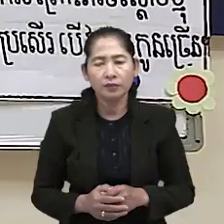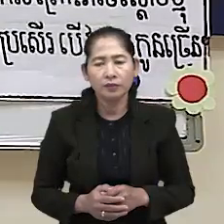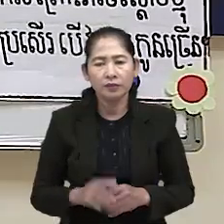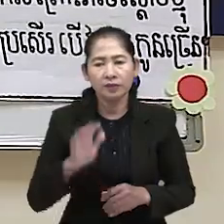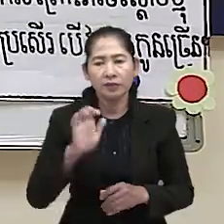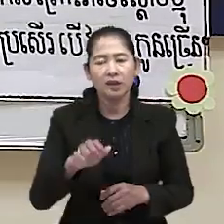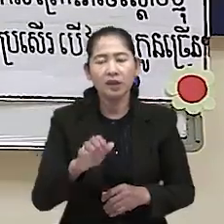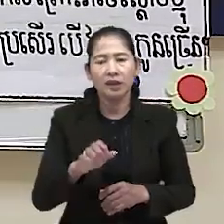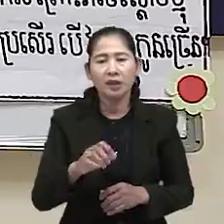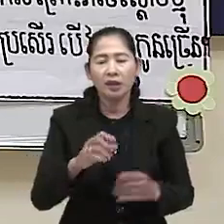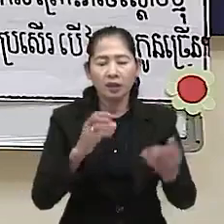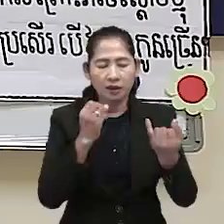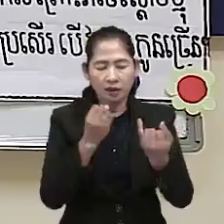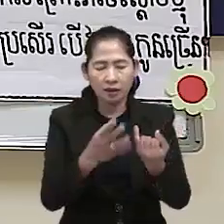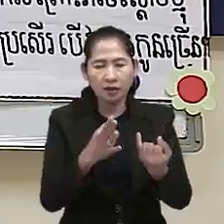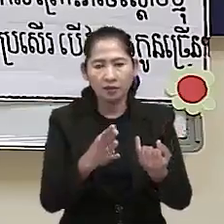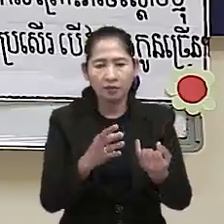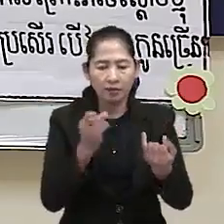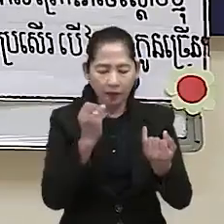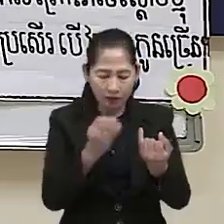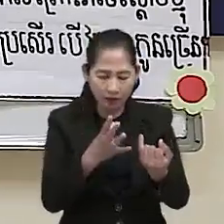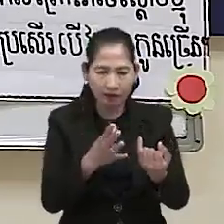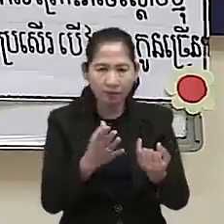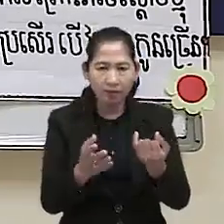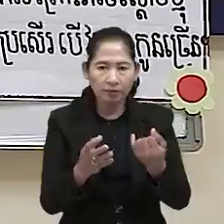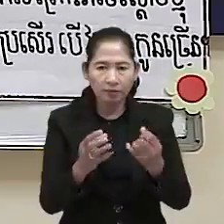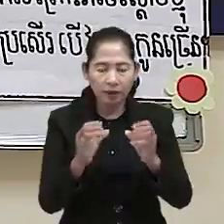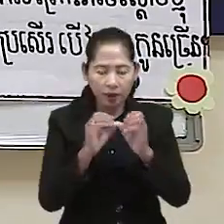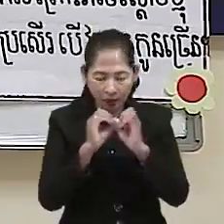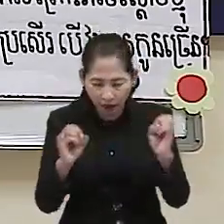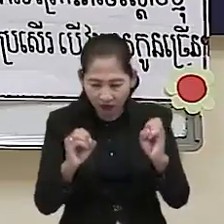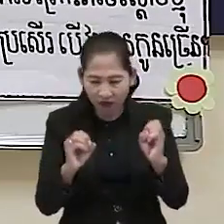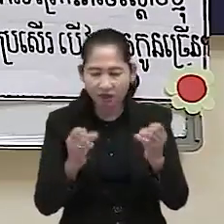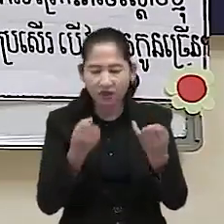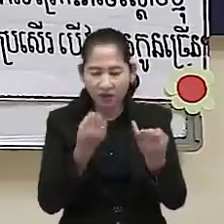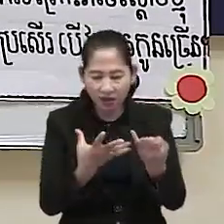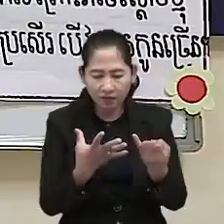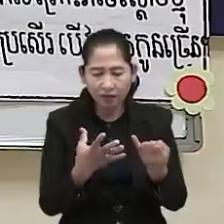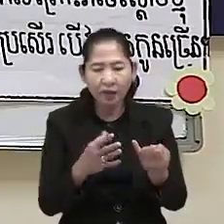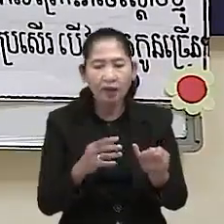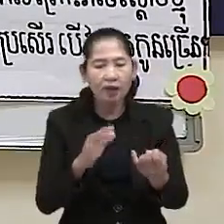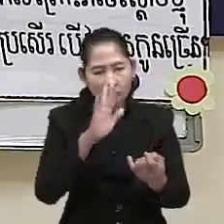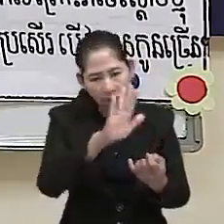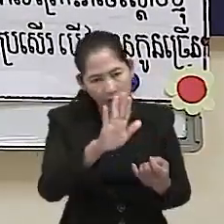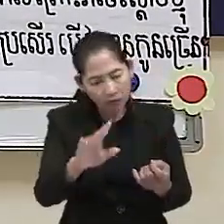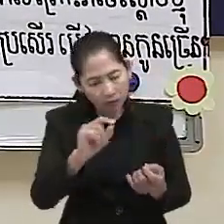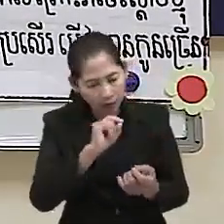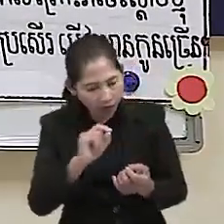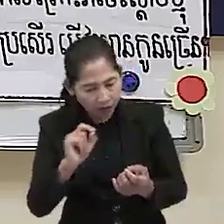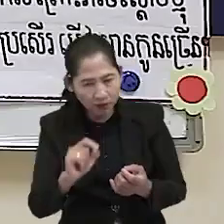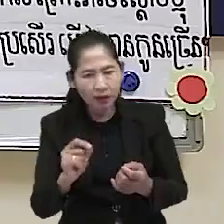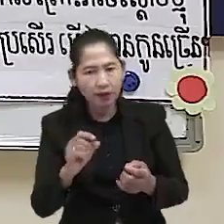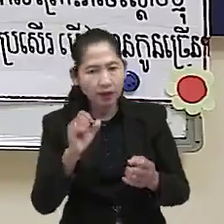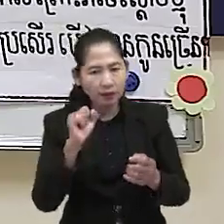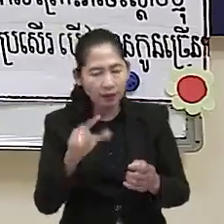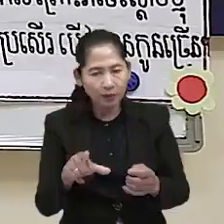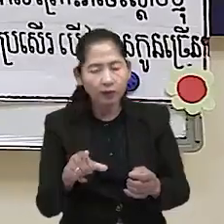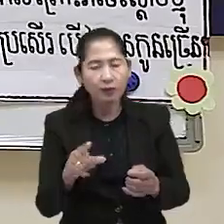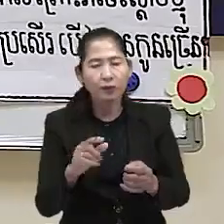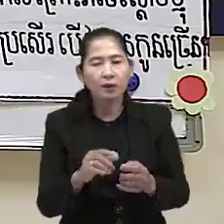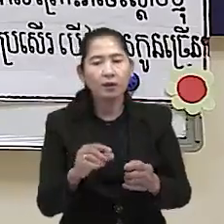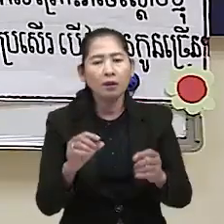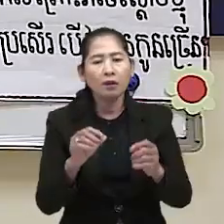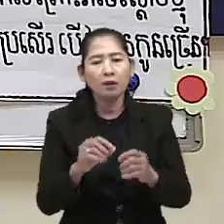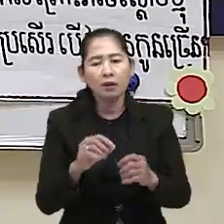ចាដែរអ្នកបានចិញ្ចឹមនេះចង់និយាយថាបើកូនបានចិញ្ចឹមបើសិនជាកូនមិនបានចិញ្ចឹមក៏កូនត្រូវតែសរសេរដែរដើម្បីយកបន្ទុកអូកូនអ